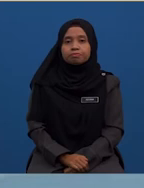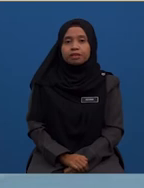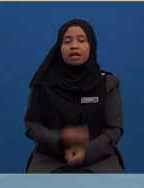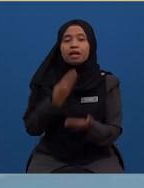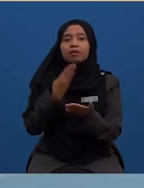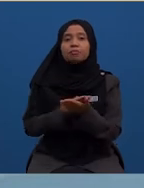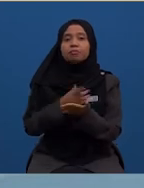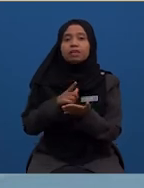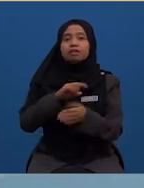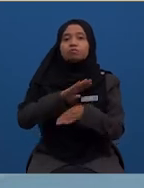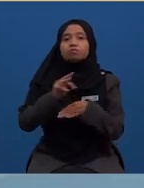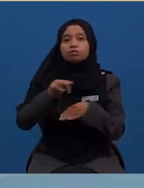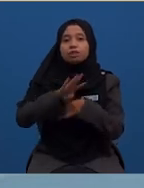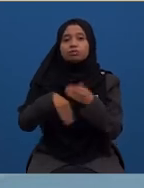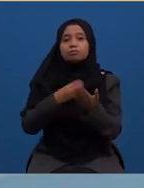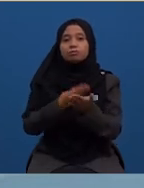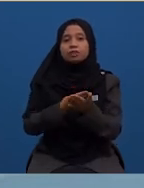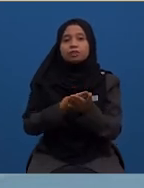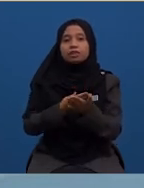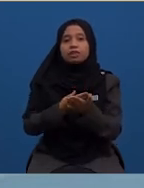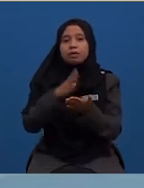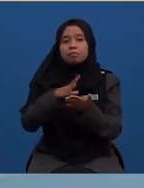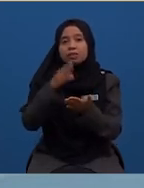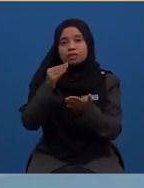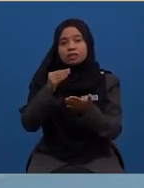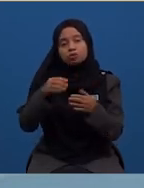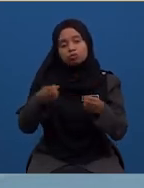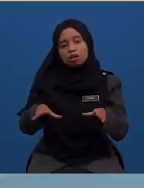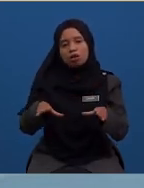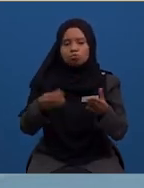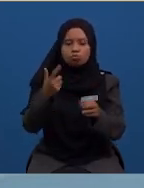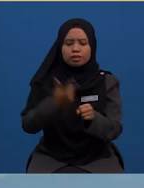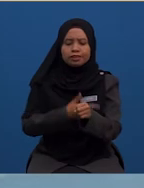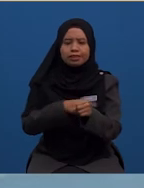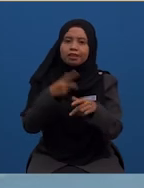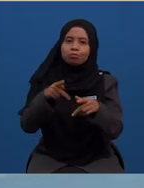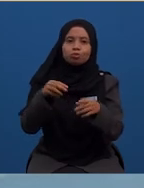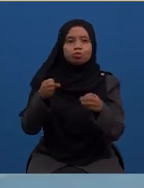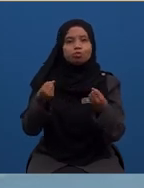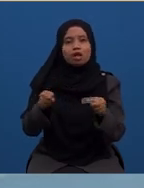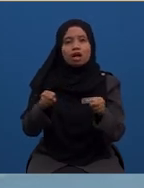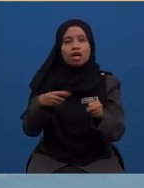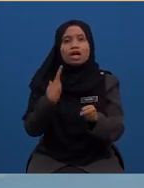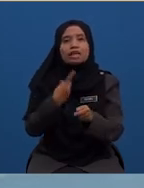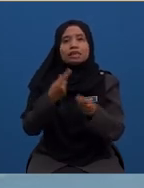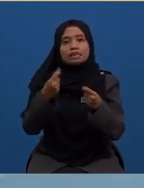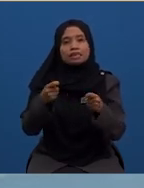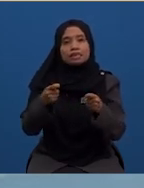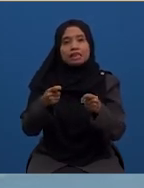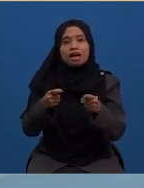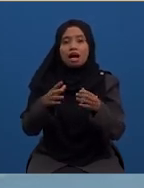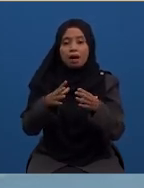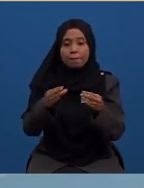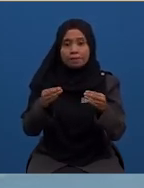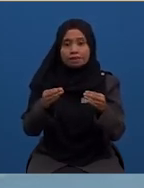Baiklah murid semua, pelajar sudah, buat latihan pun sudah. Kita telah pun berada di